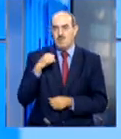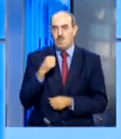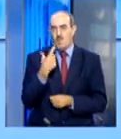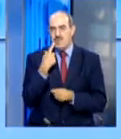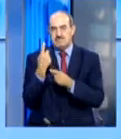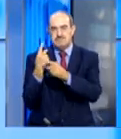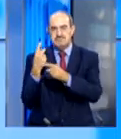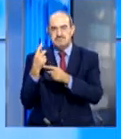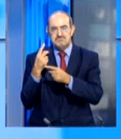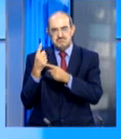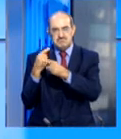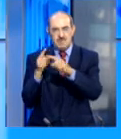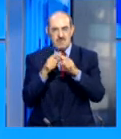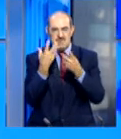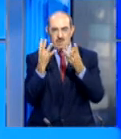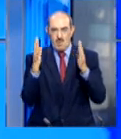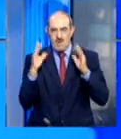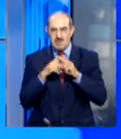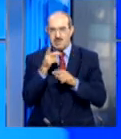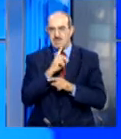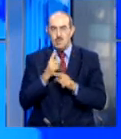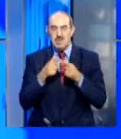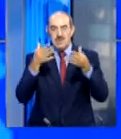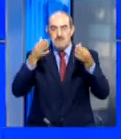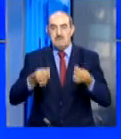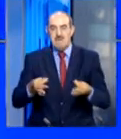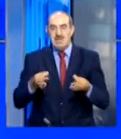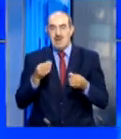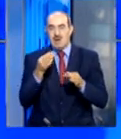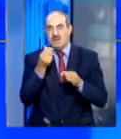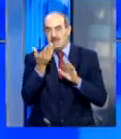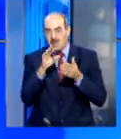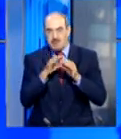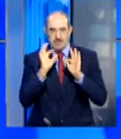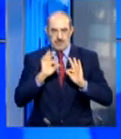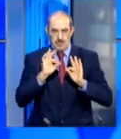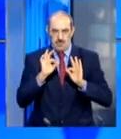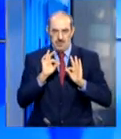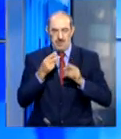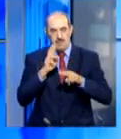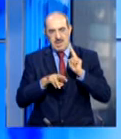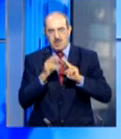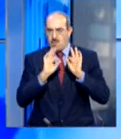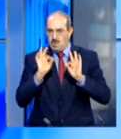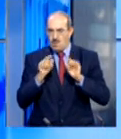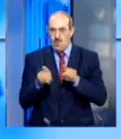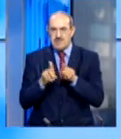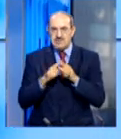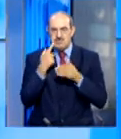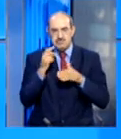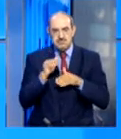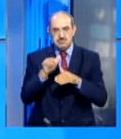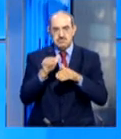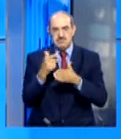عدة غابات بولاية بجاية دون أن تخلف أي إصابات في الأرواح والممتلكات، فيما تتواصل